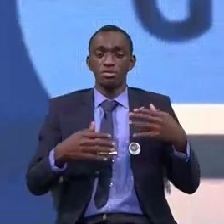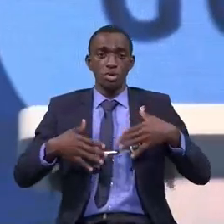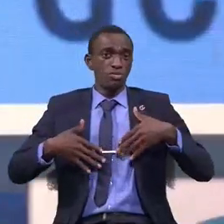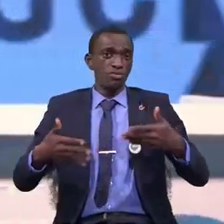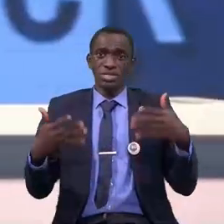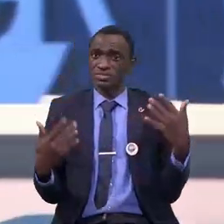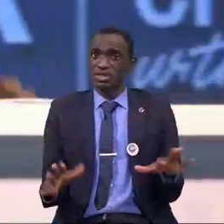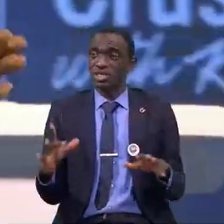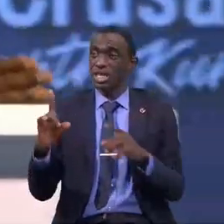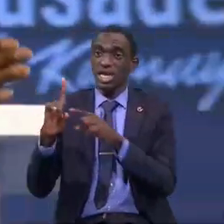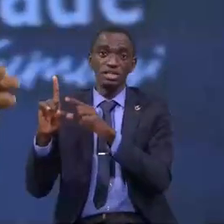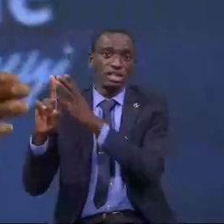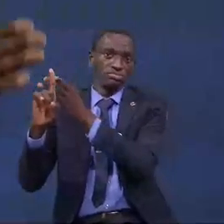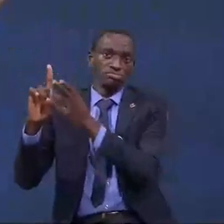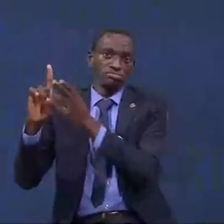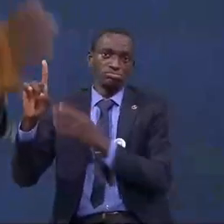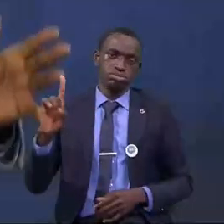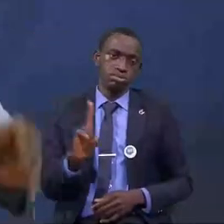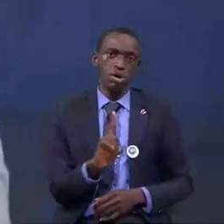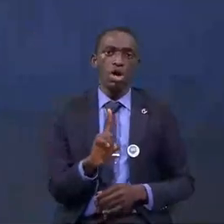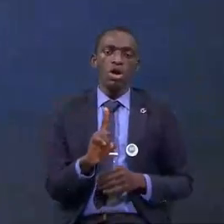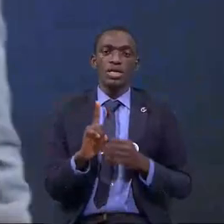immédiatement après ma confession, non, il vola vers moi.